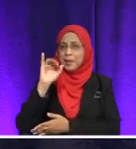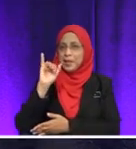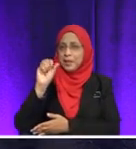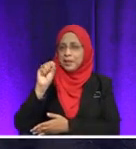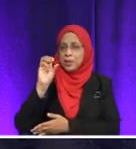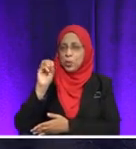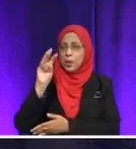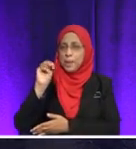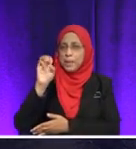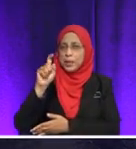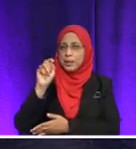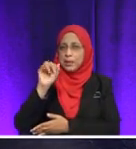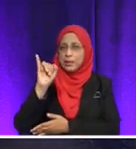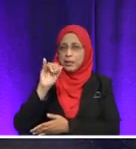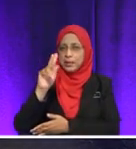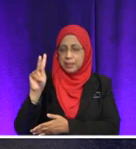dari kecil